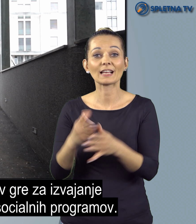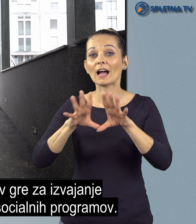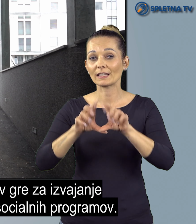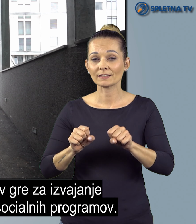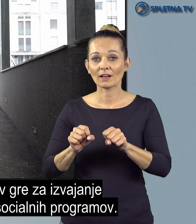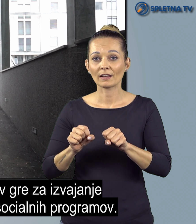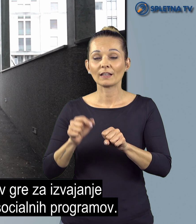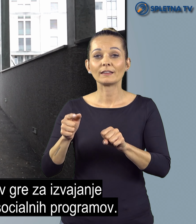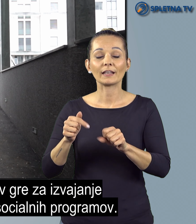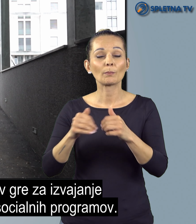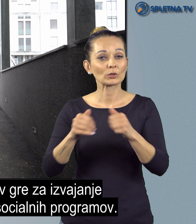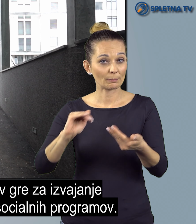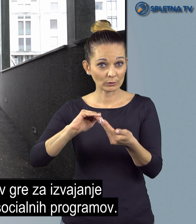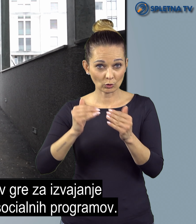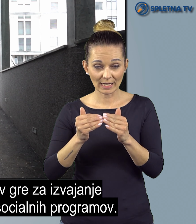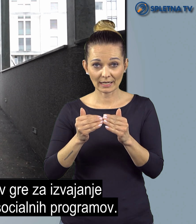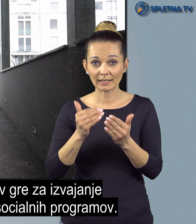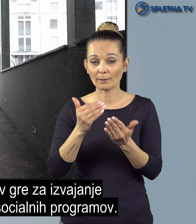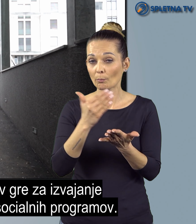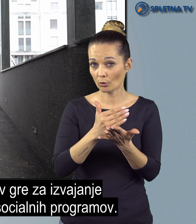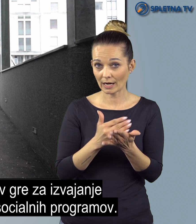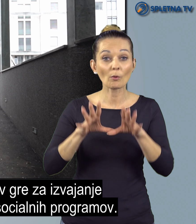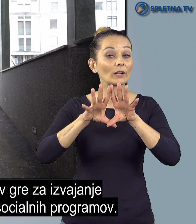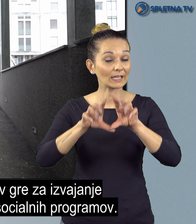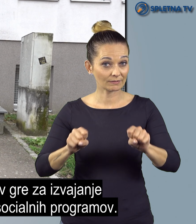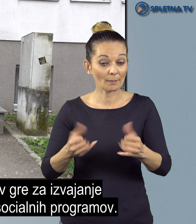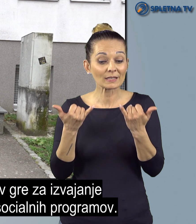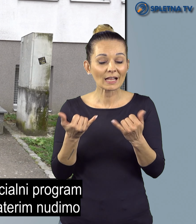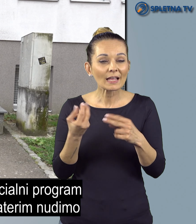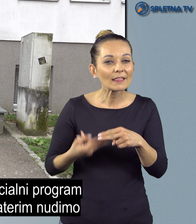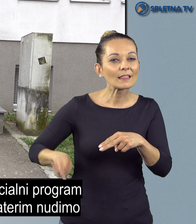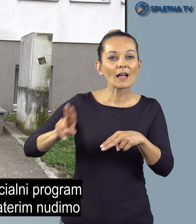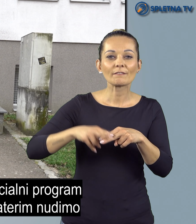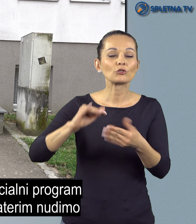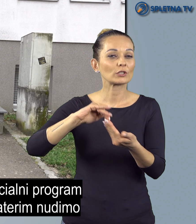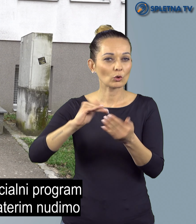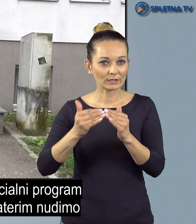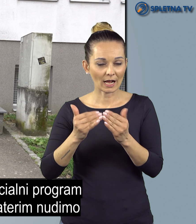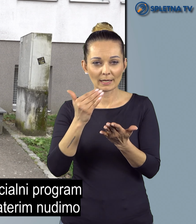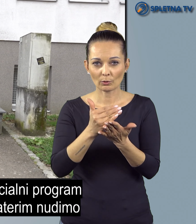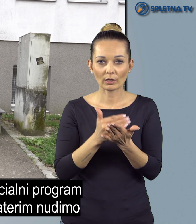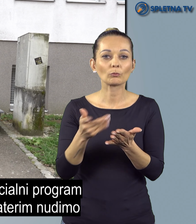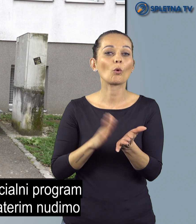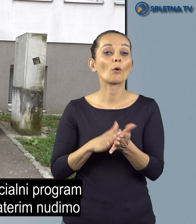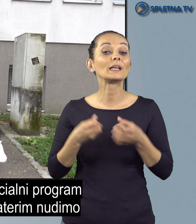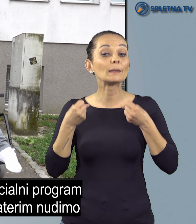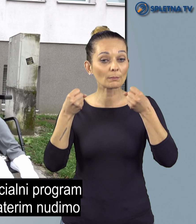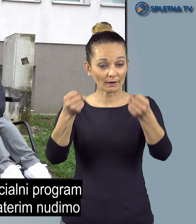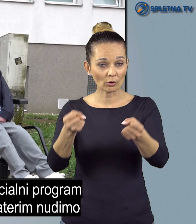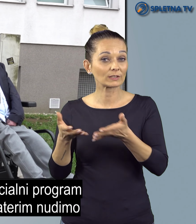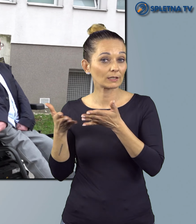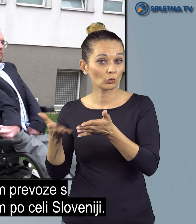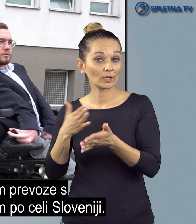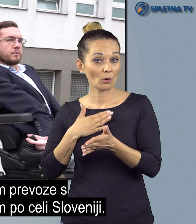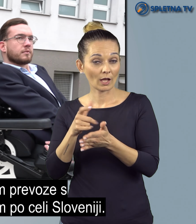izvajanje 12 socialnih posebnih programov, ki jih izvajamo. Zdaj, največji naš socialni program so prevozi, s